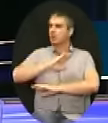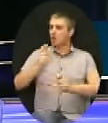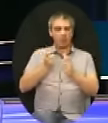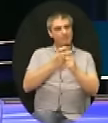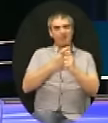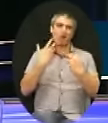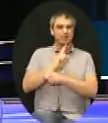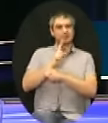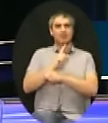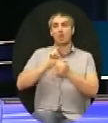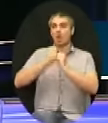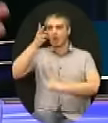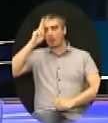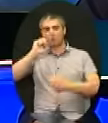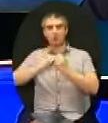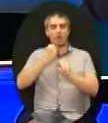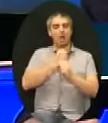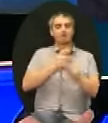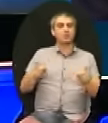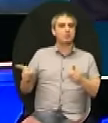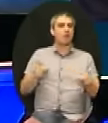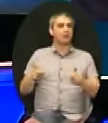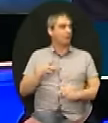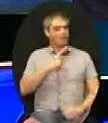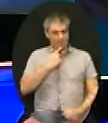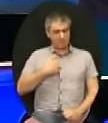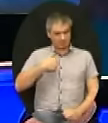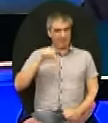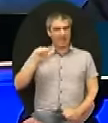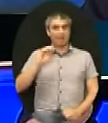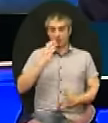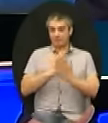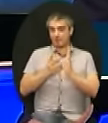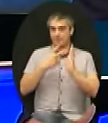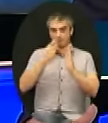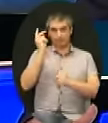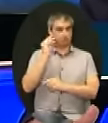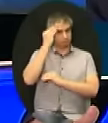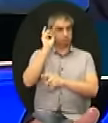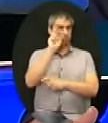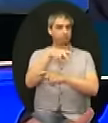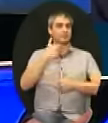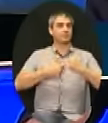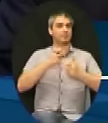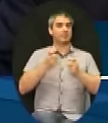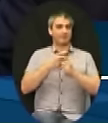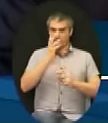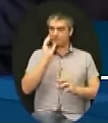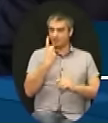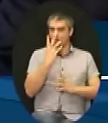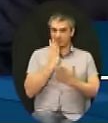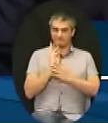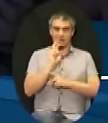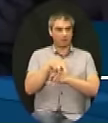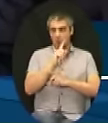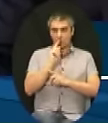מפלגות אופנה, זה או ליכוד אז, או עבודה. אבל למה אתה לא אומר, אראל מרגלית, שכבר פעמיים אתה הודעת על התמודדות לרשות מפלגת העבודה, ופעם אחת באמת התמודדת,